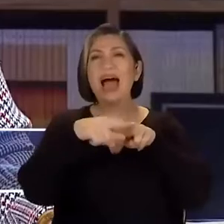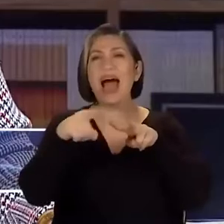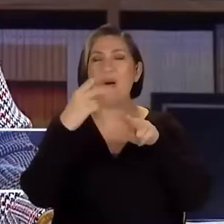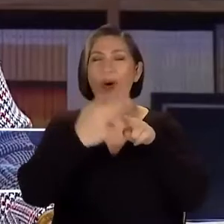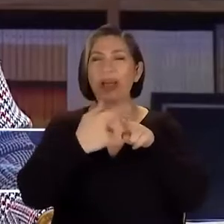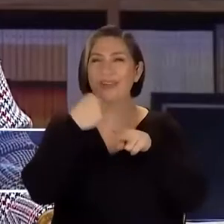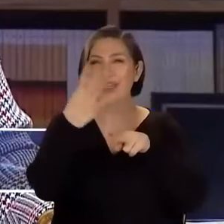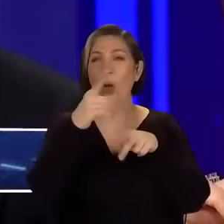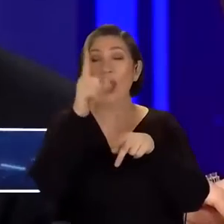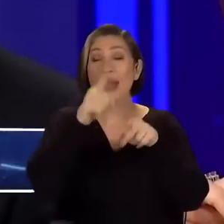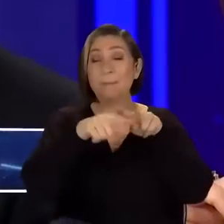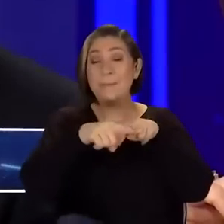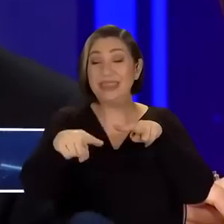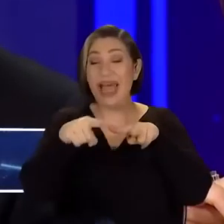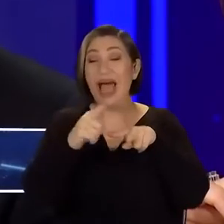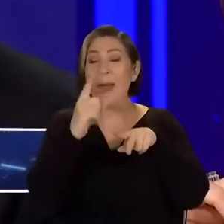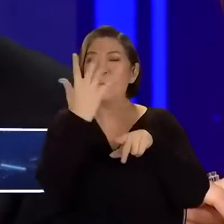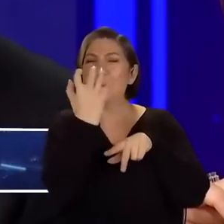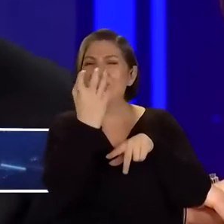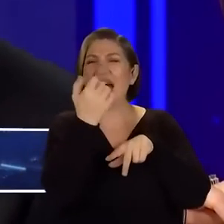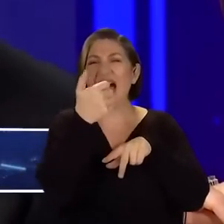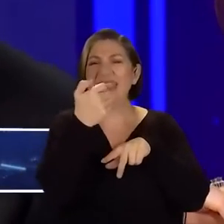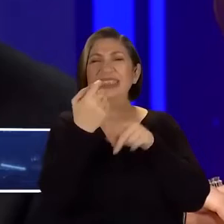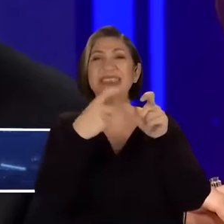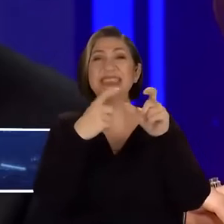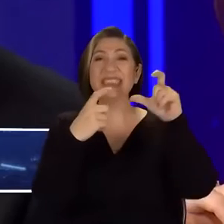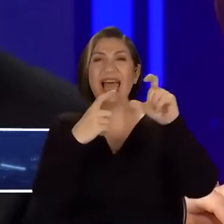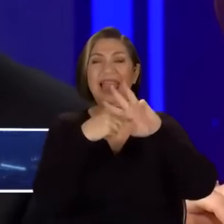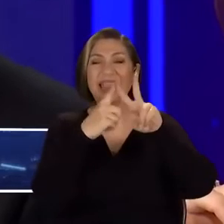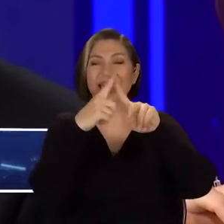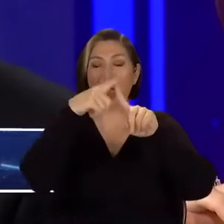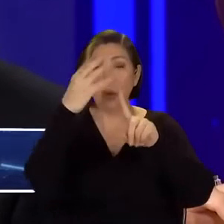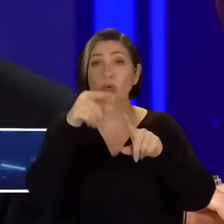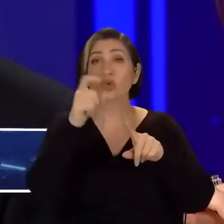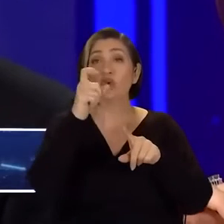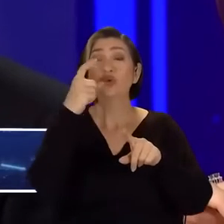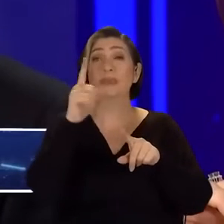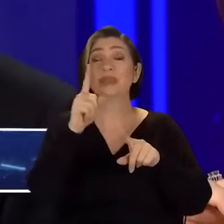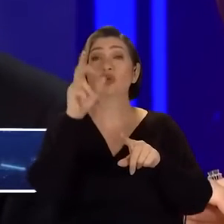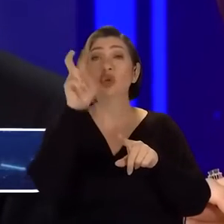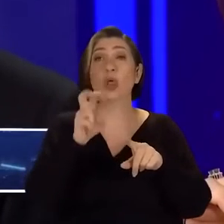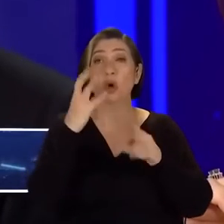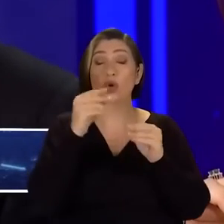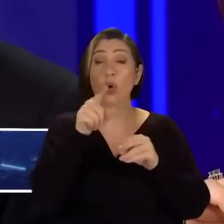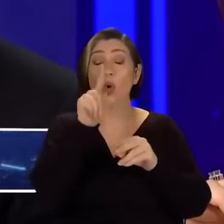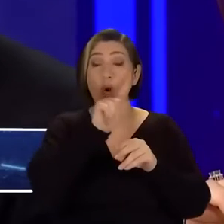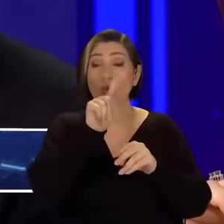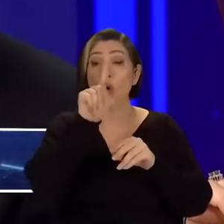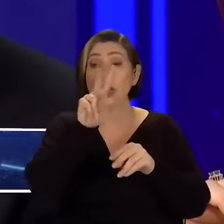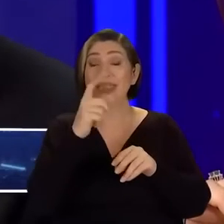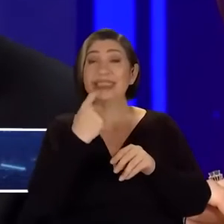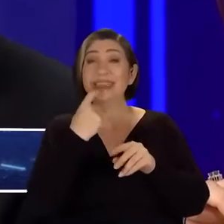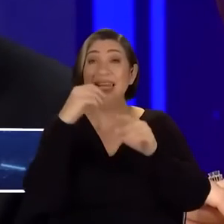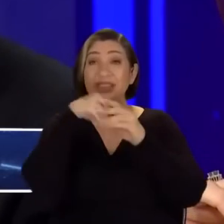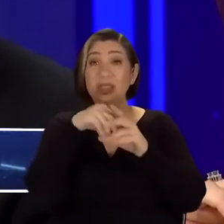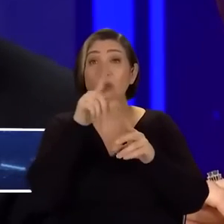ilk pizza işleminde 5-6 centken bugün 9000 dolar oldu. Bu demek ki 10-12 sene içerisinde Bitcoin 180 bin